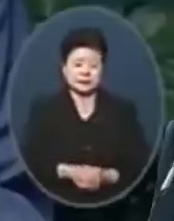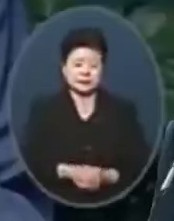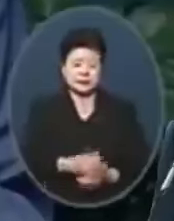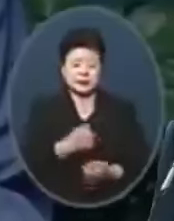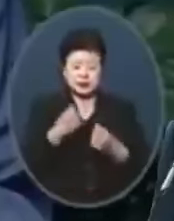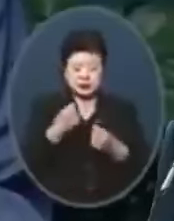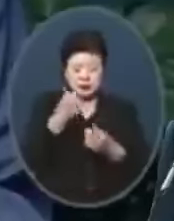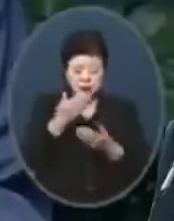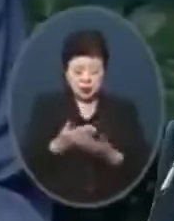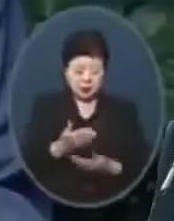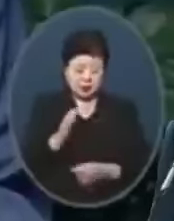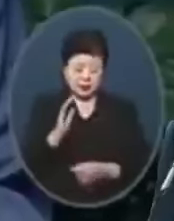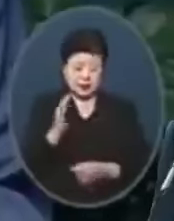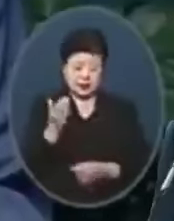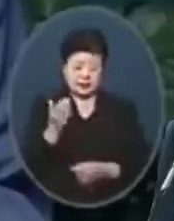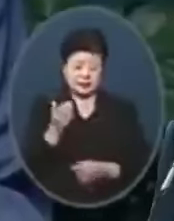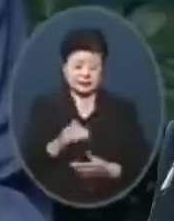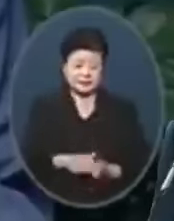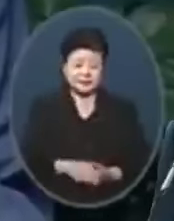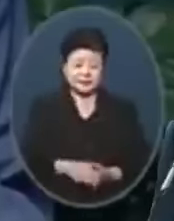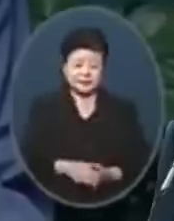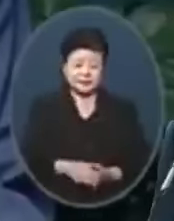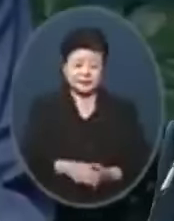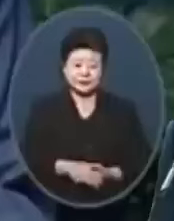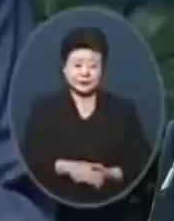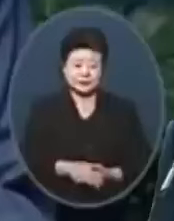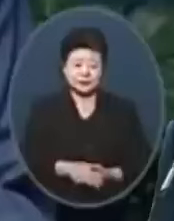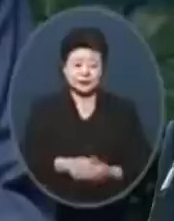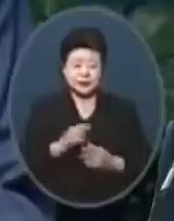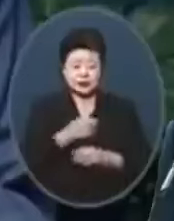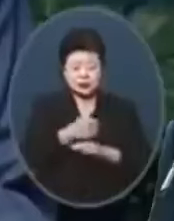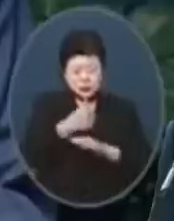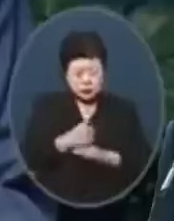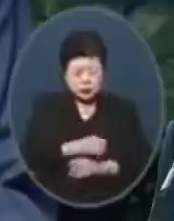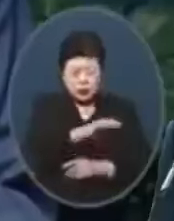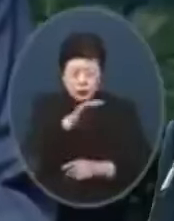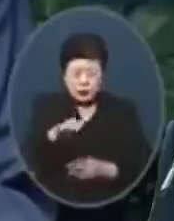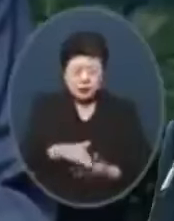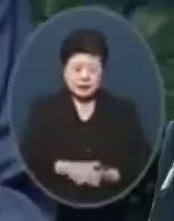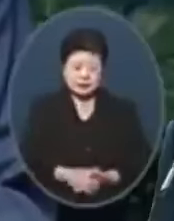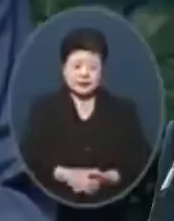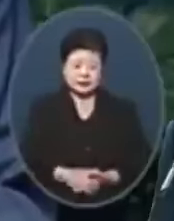큰 힘을 얻게 되는 것입니다. 우리 주 예수 그리스도는 우리를